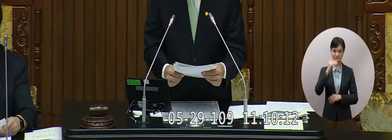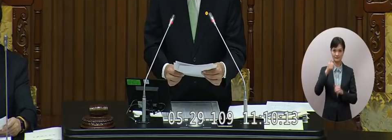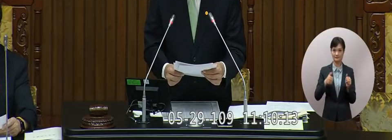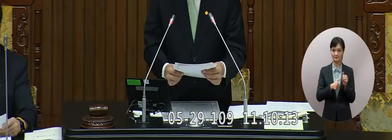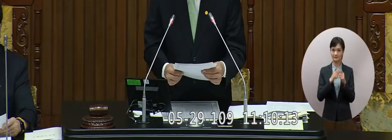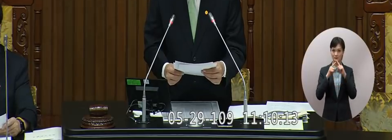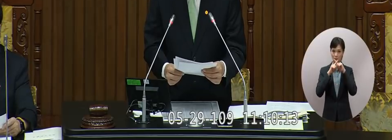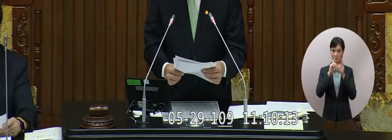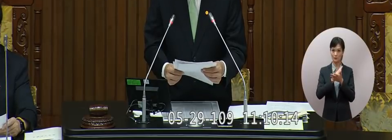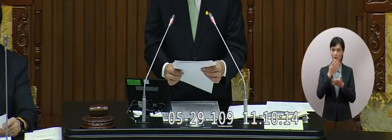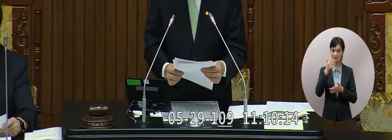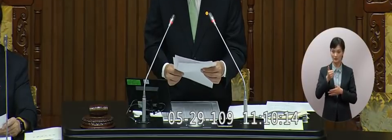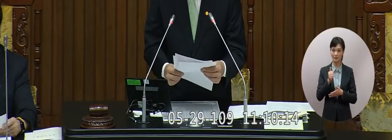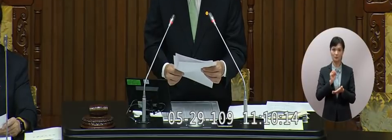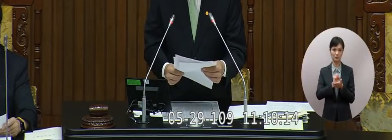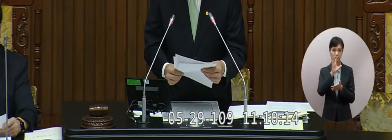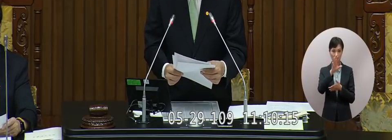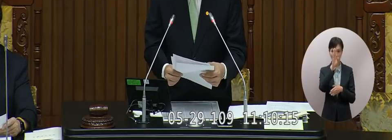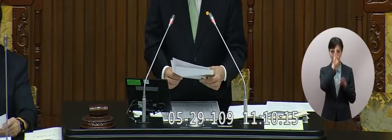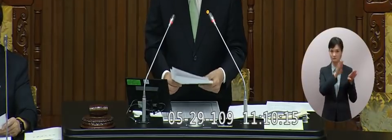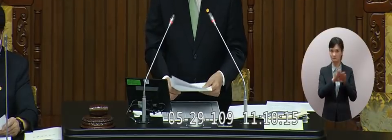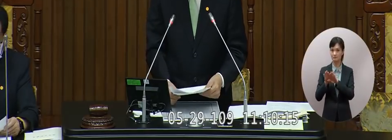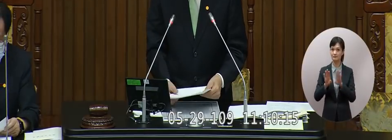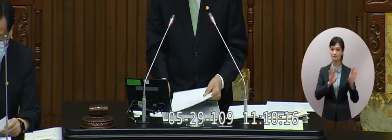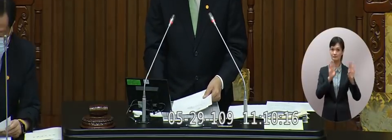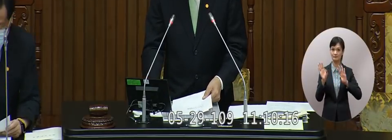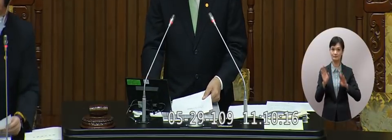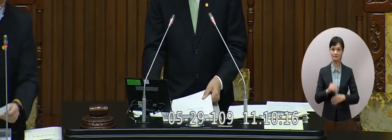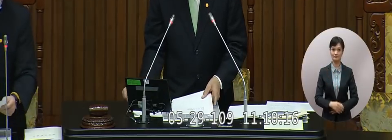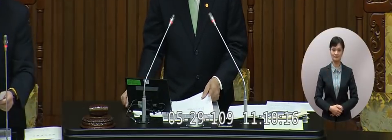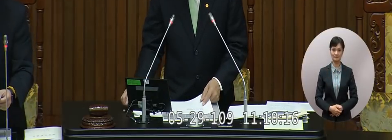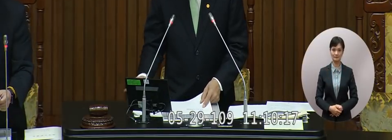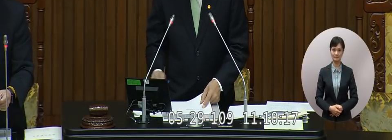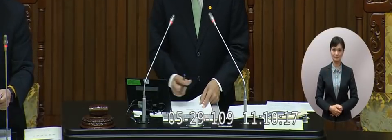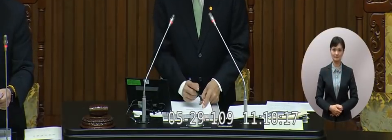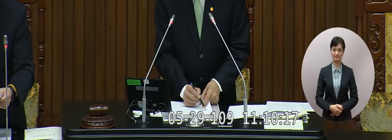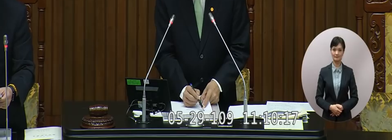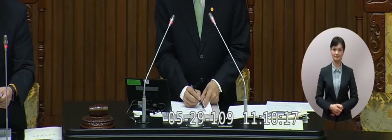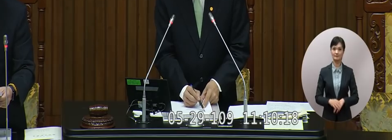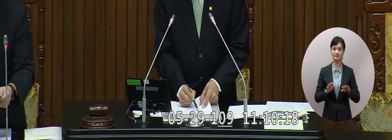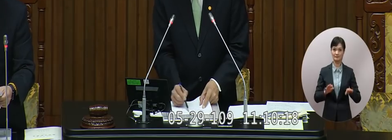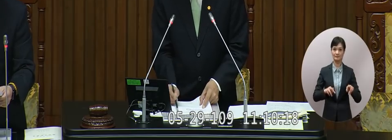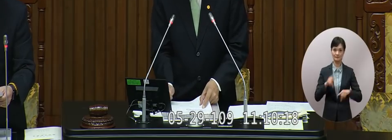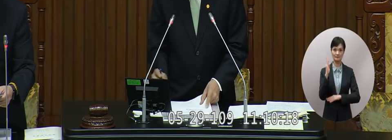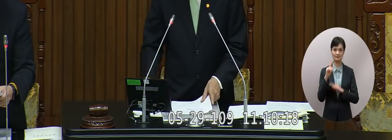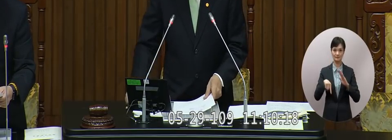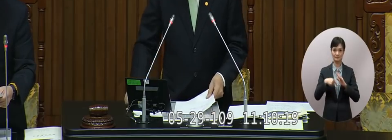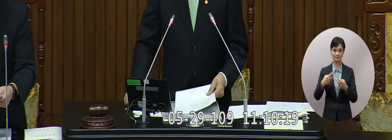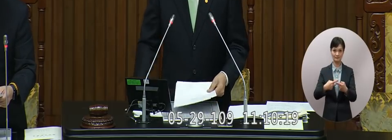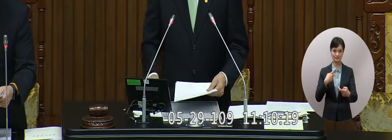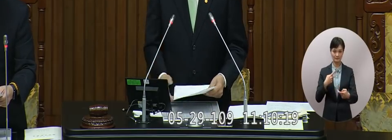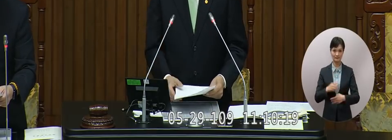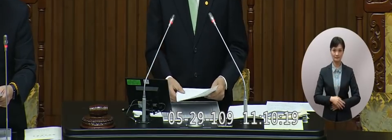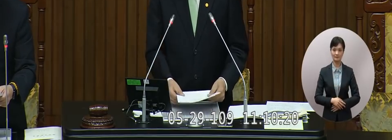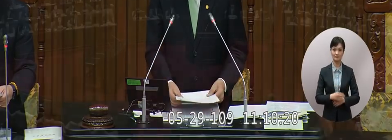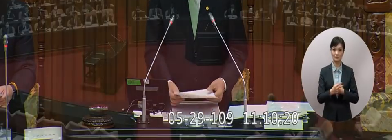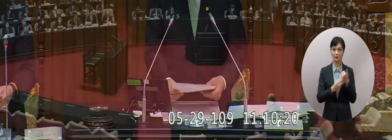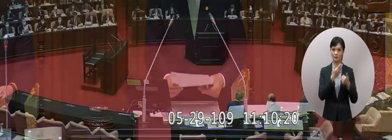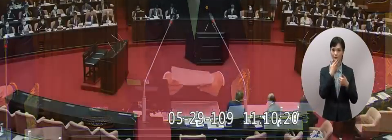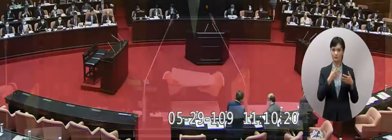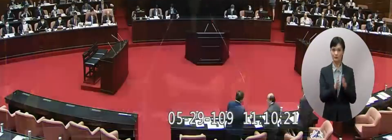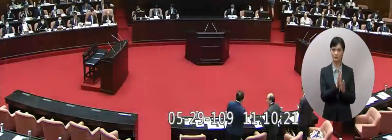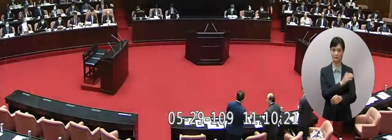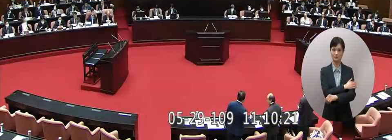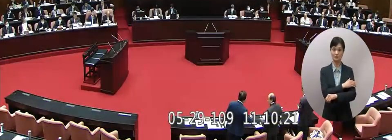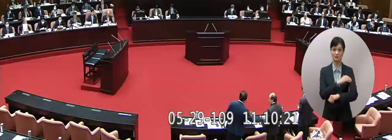长报告部会所长请假的情形。 报告院会，行政院来函，卫生福利部